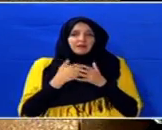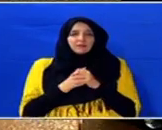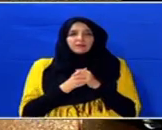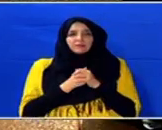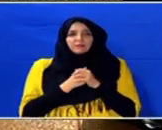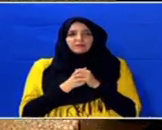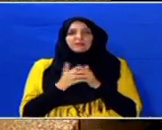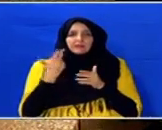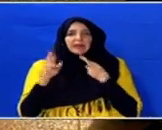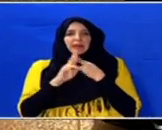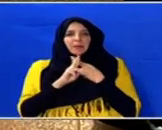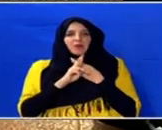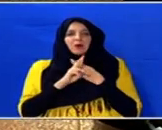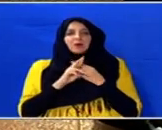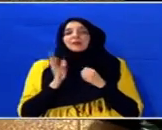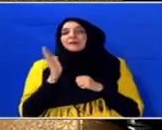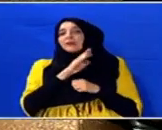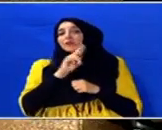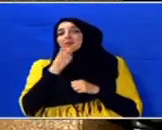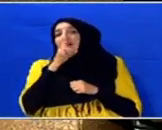طيب يجاوبك الشيخ ان شاء الله. عندك سؤال ثاني؟